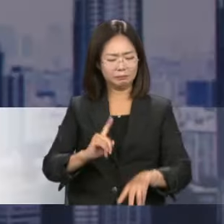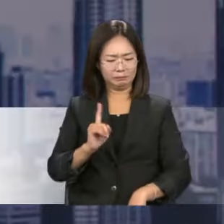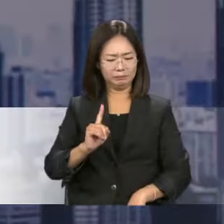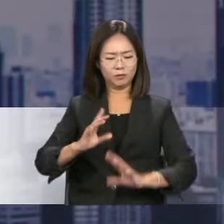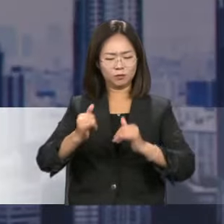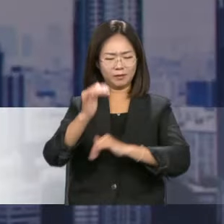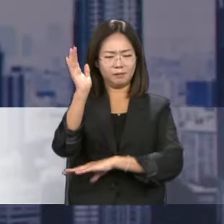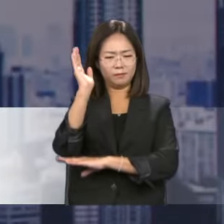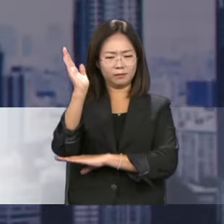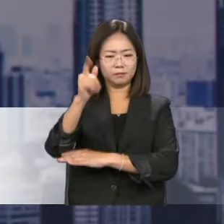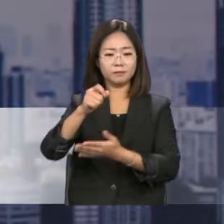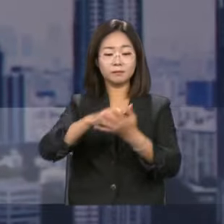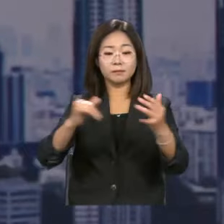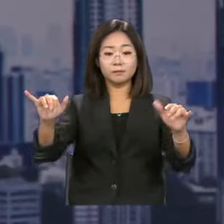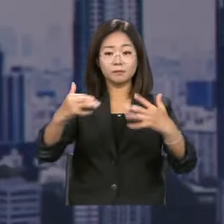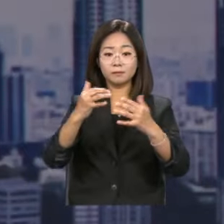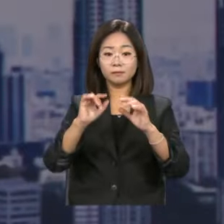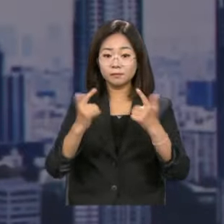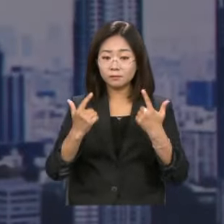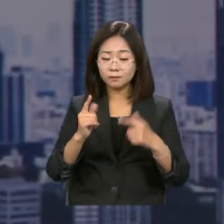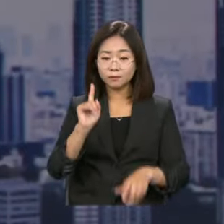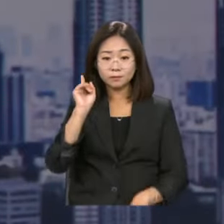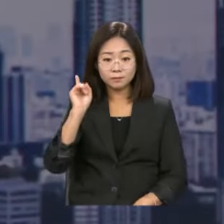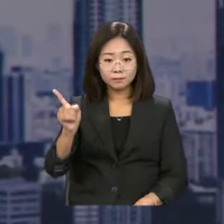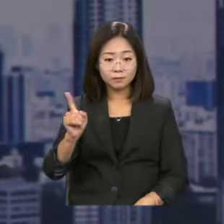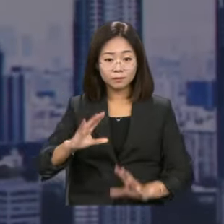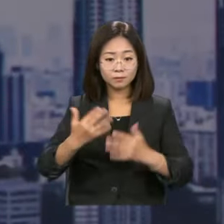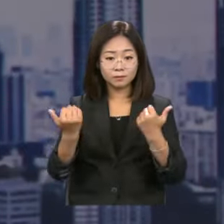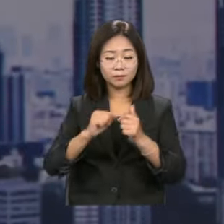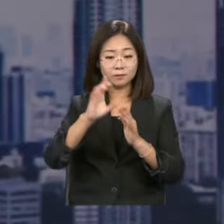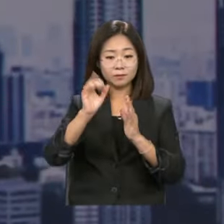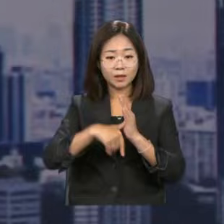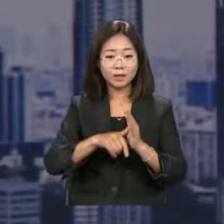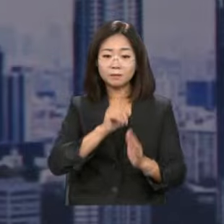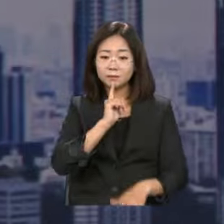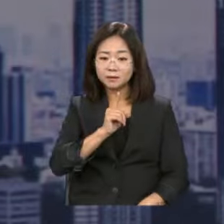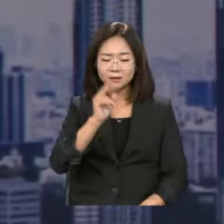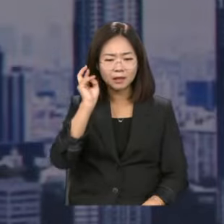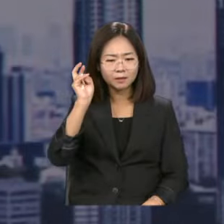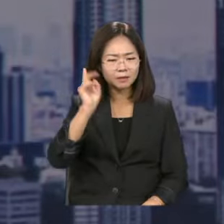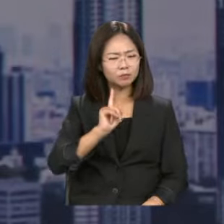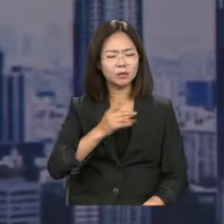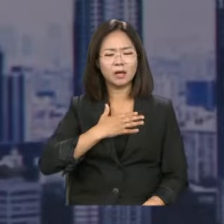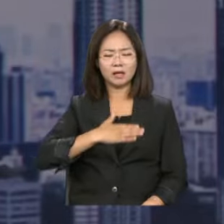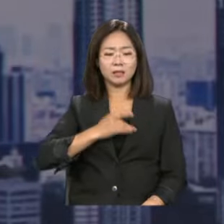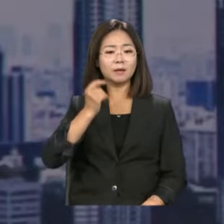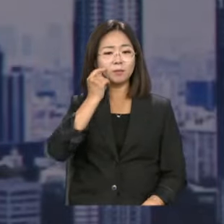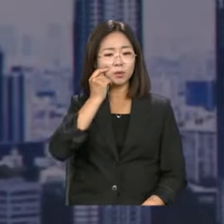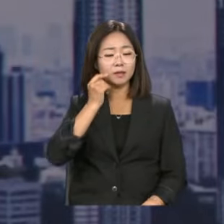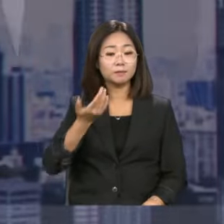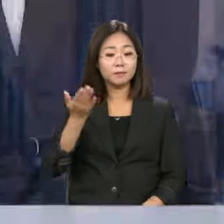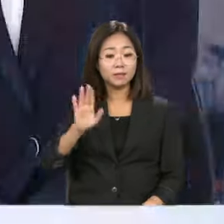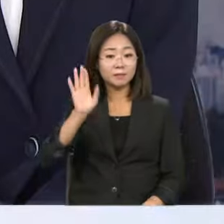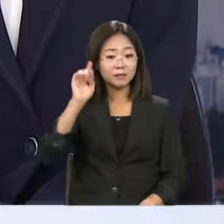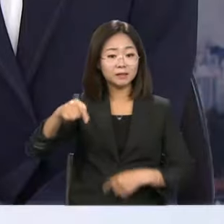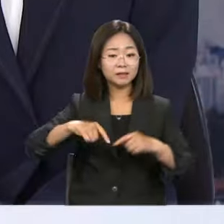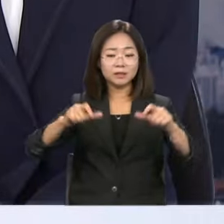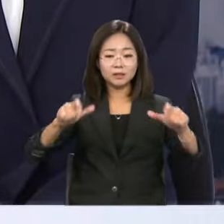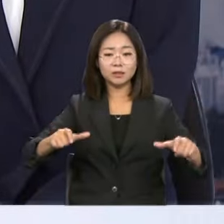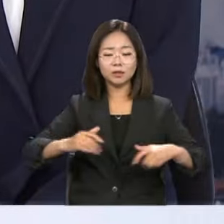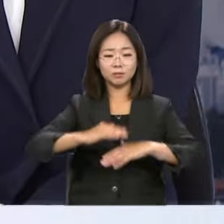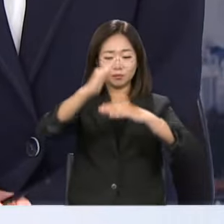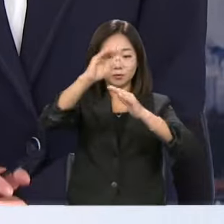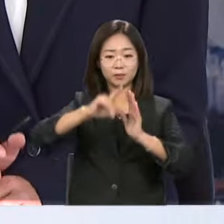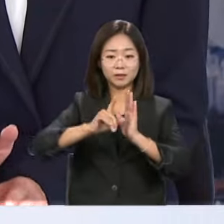대국민 담하나 기자 회견을 열지 아니면 내일 있을 국무회의 모두 발언으로 갈음할는 알려지지 않았지만요 향후 정책 추진